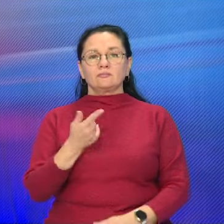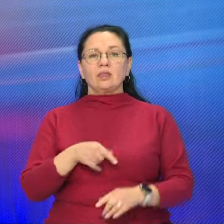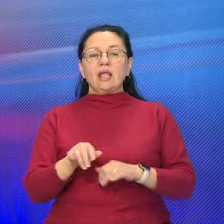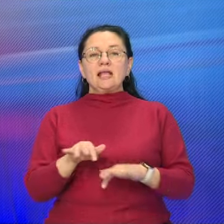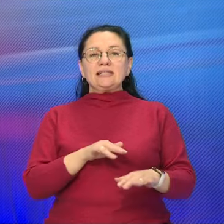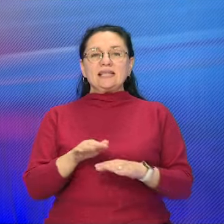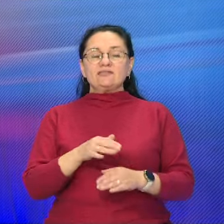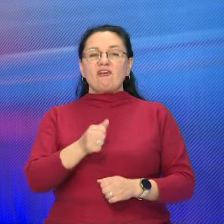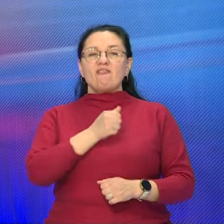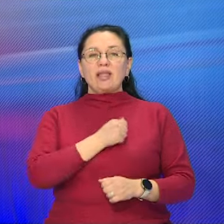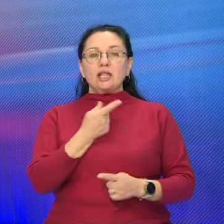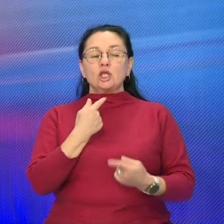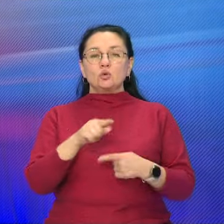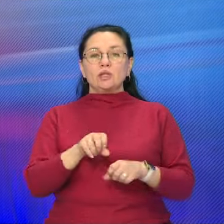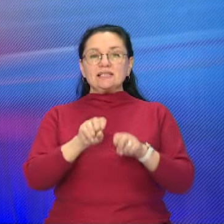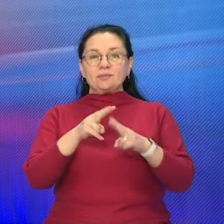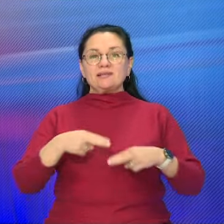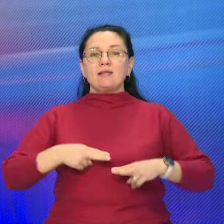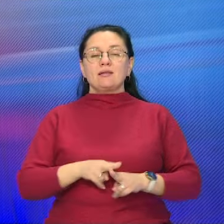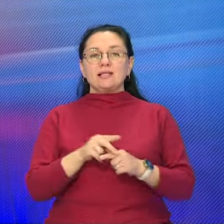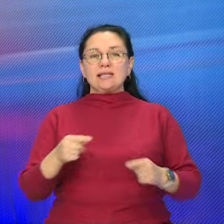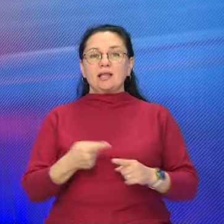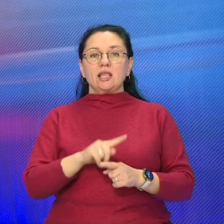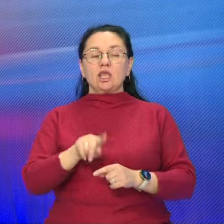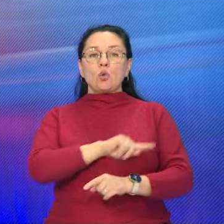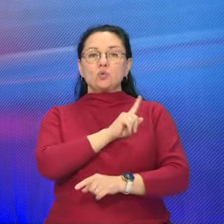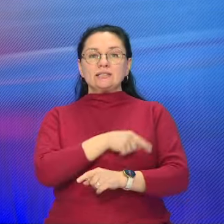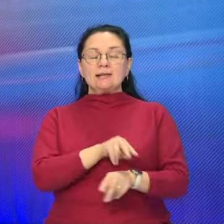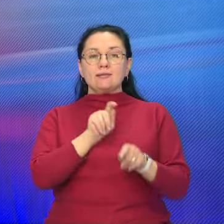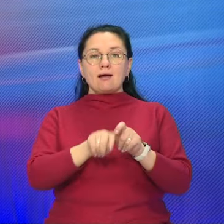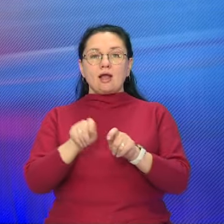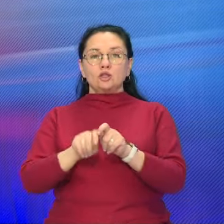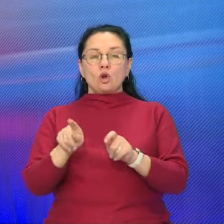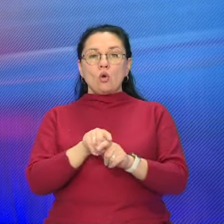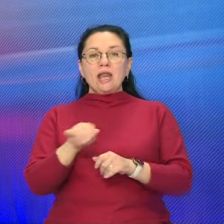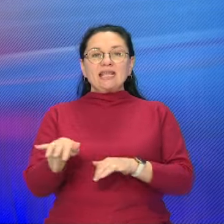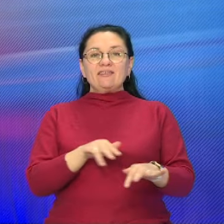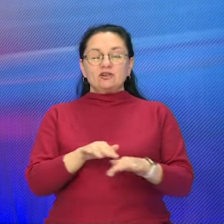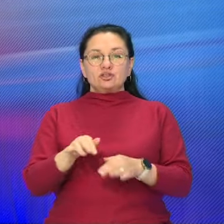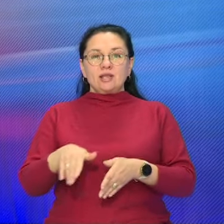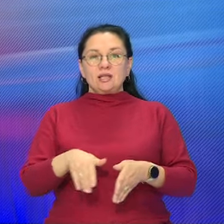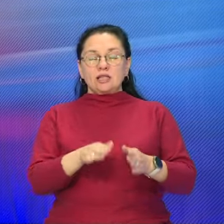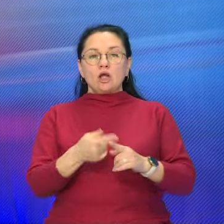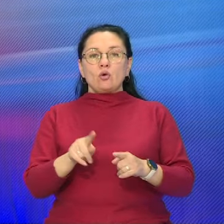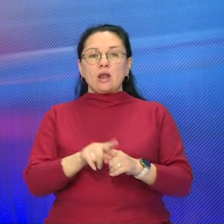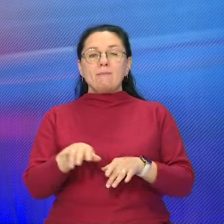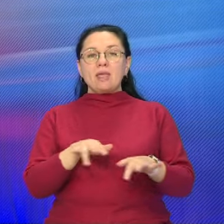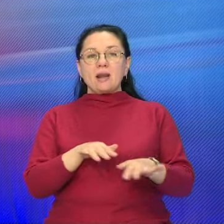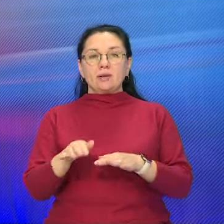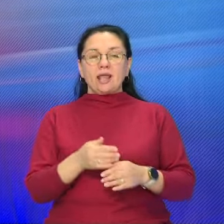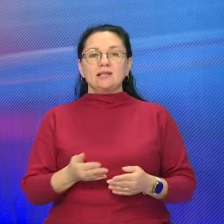Задзейнічанне ваеннай і іншай спецыяльнай тэхнікі, узмоцнены кантроль і абмежаванне дарожнага руху ў зоне правядзення